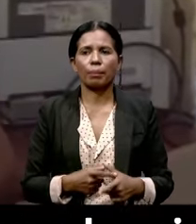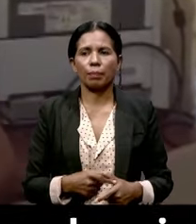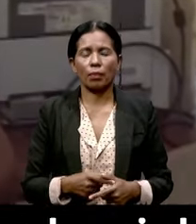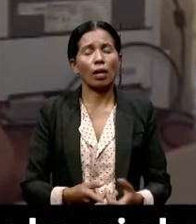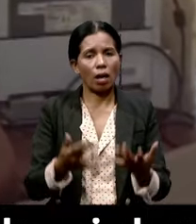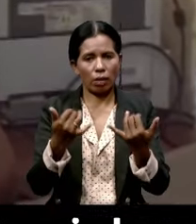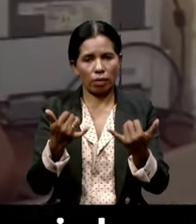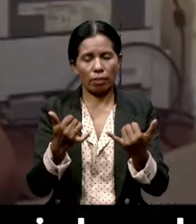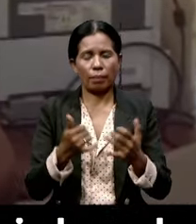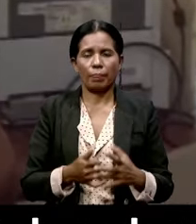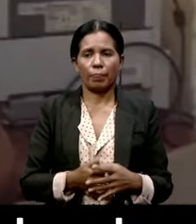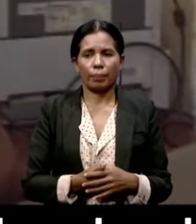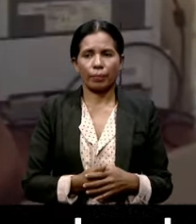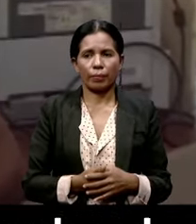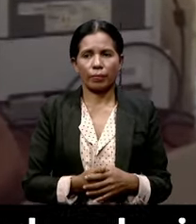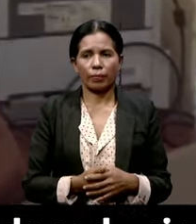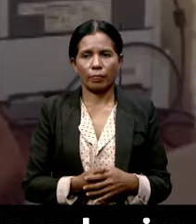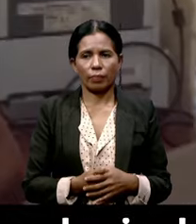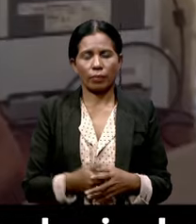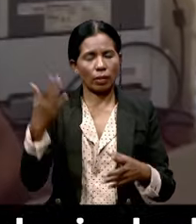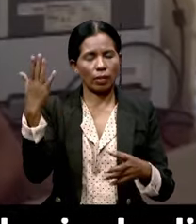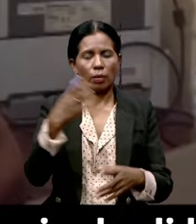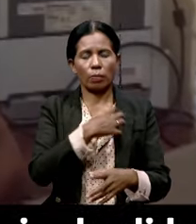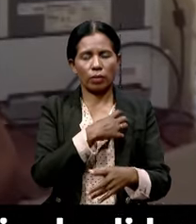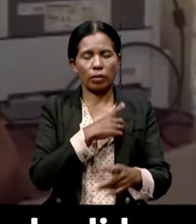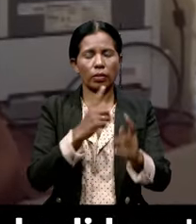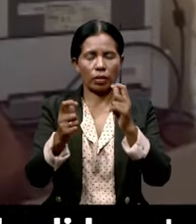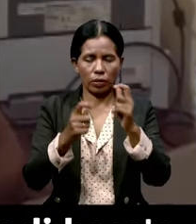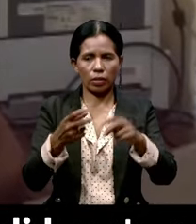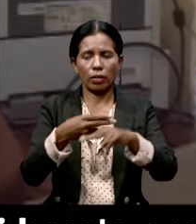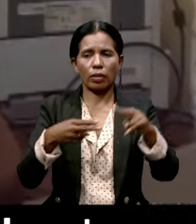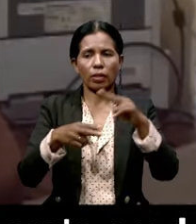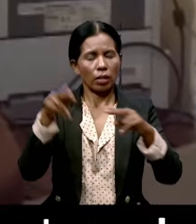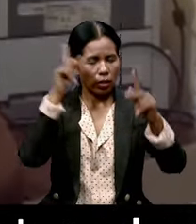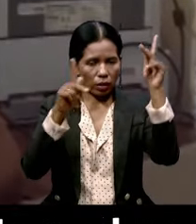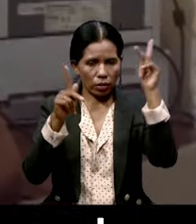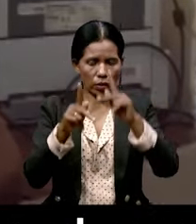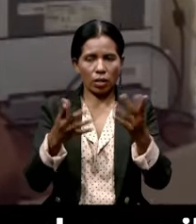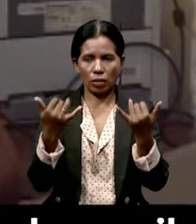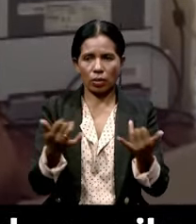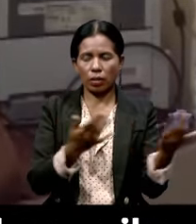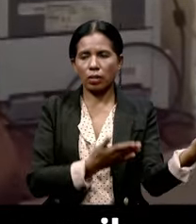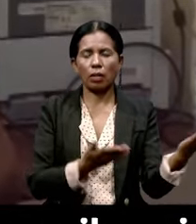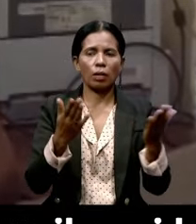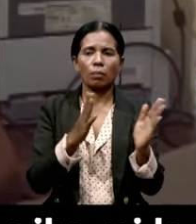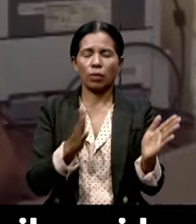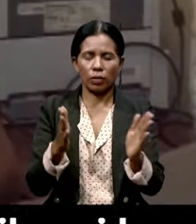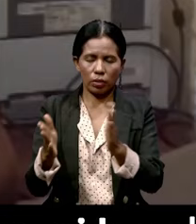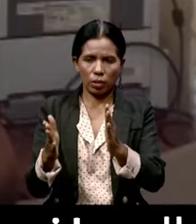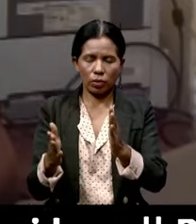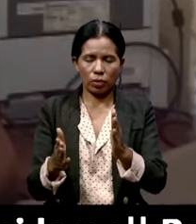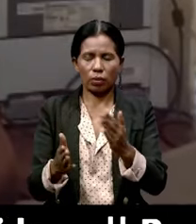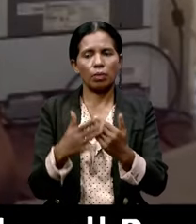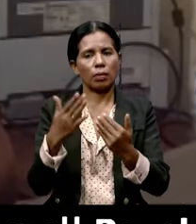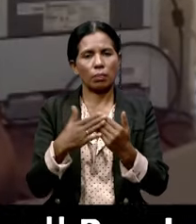Agor rau iha polisi transit sirnya lima. Agor kaso ne agor rau ka ita prosesu normal